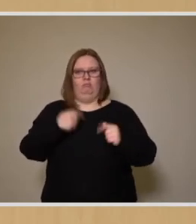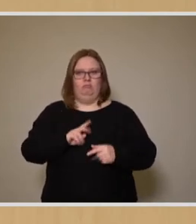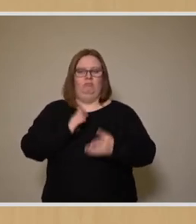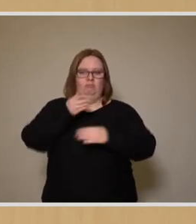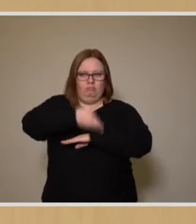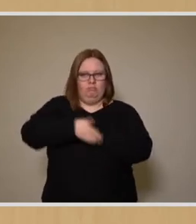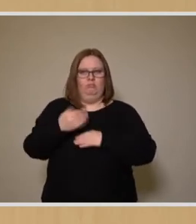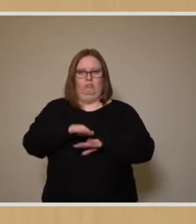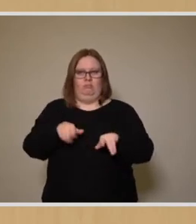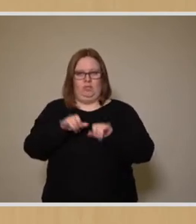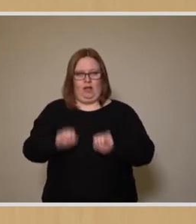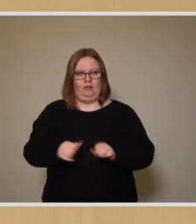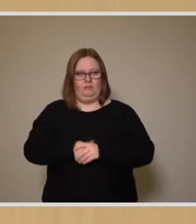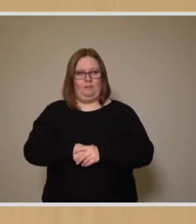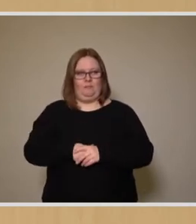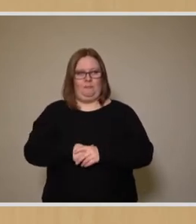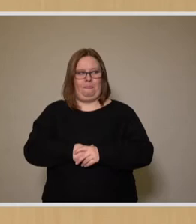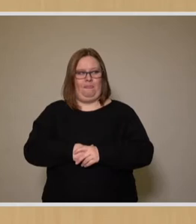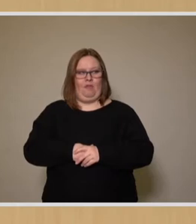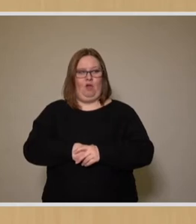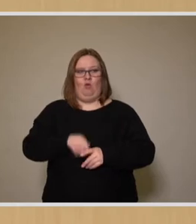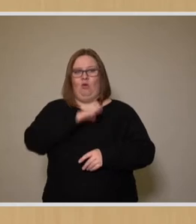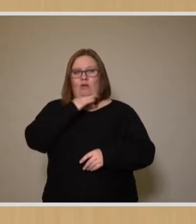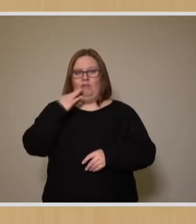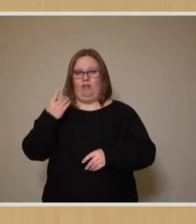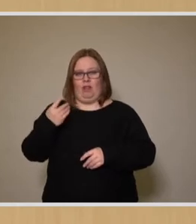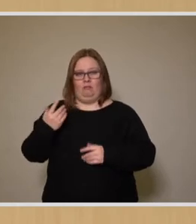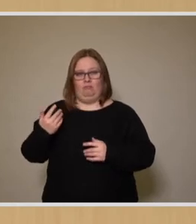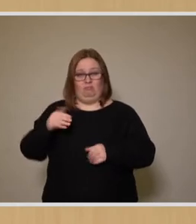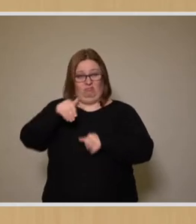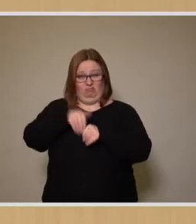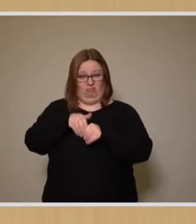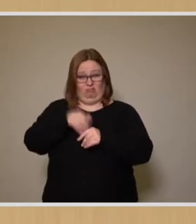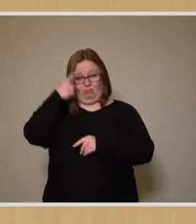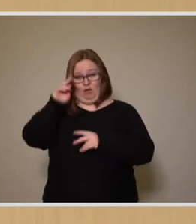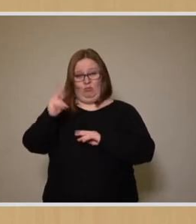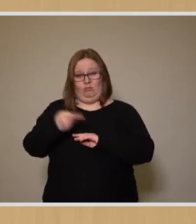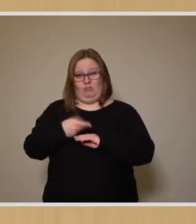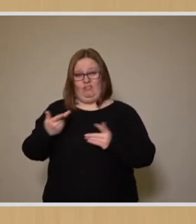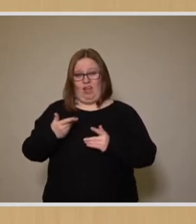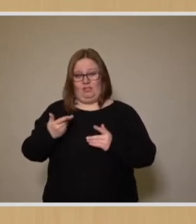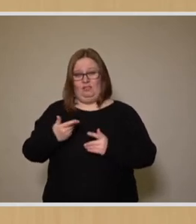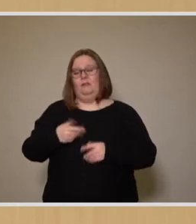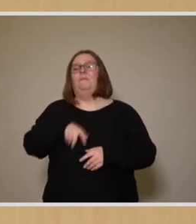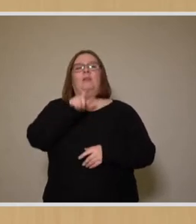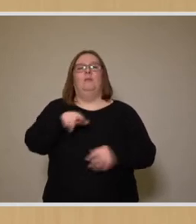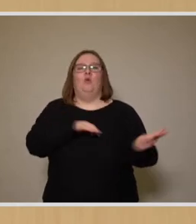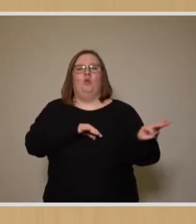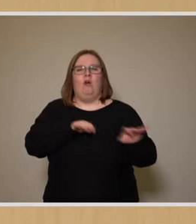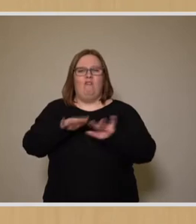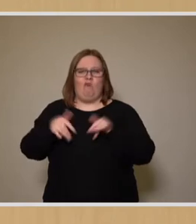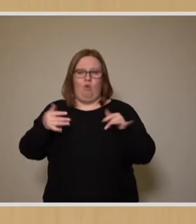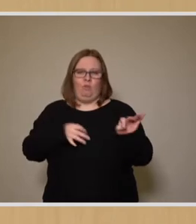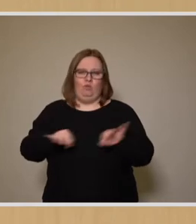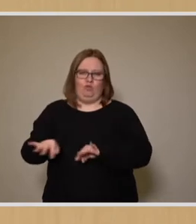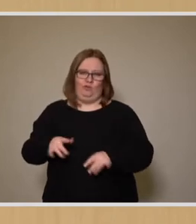können. Ich glaube, was ganz viele hier im Raum auch eint, ist, dass wir wollen, dass das Bürgerforum durchgeführt wird. Und auch ich